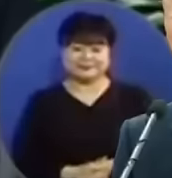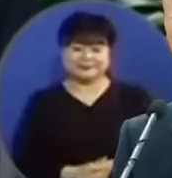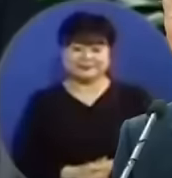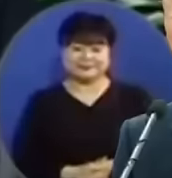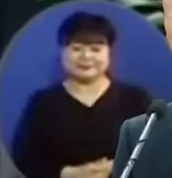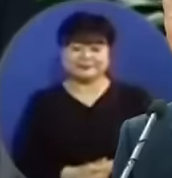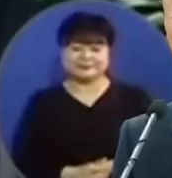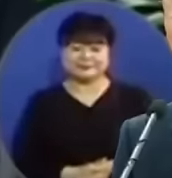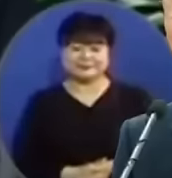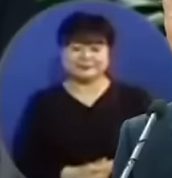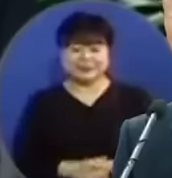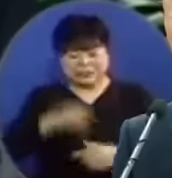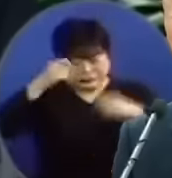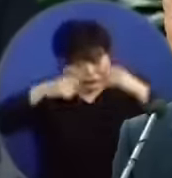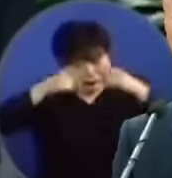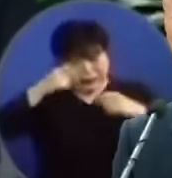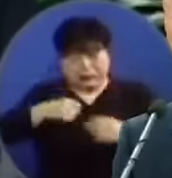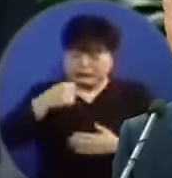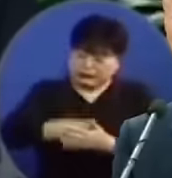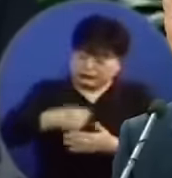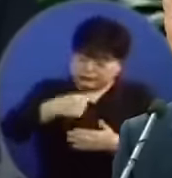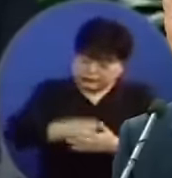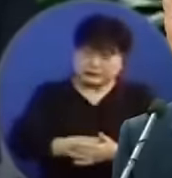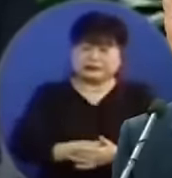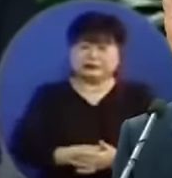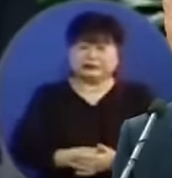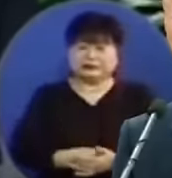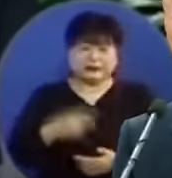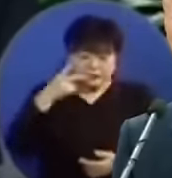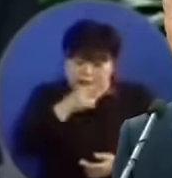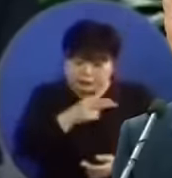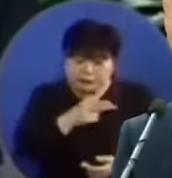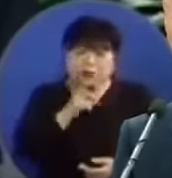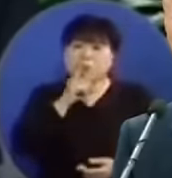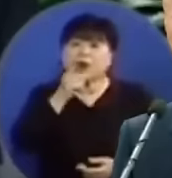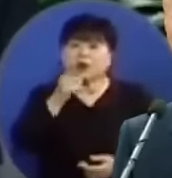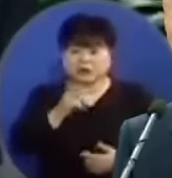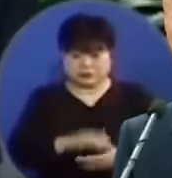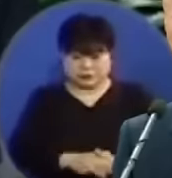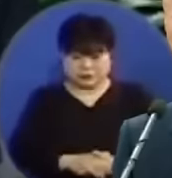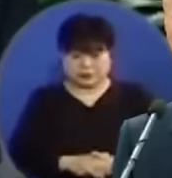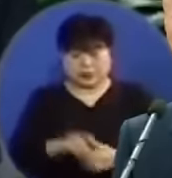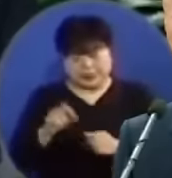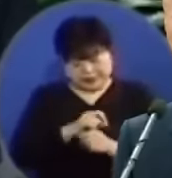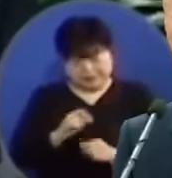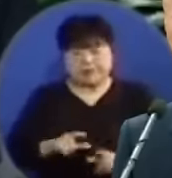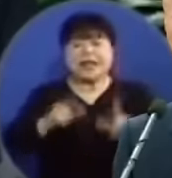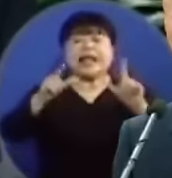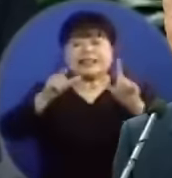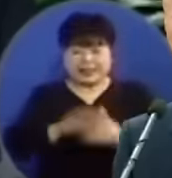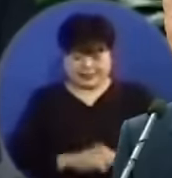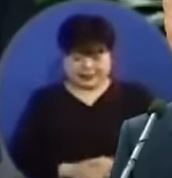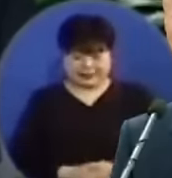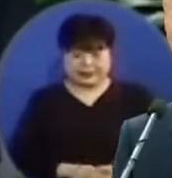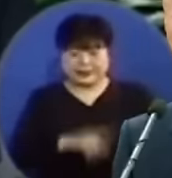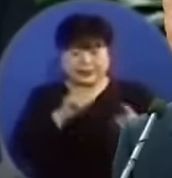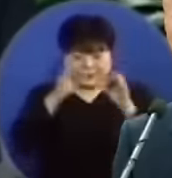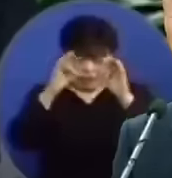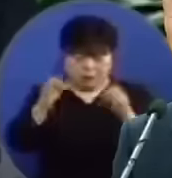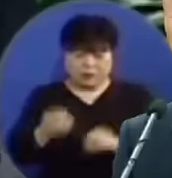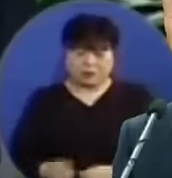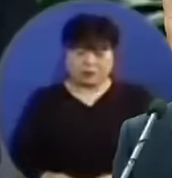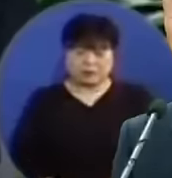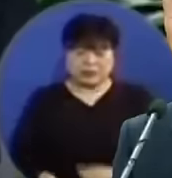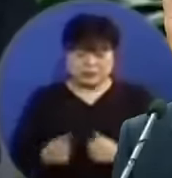성경에 슬퍼하고 탄식하고 금식하라고 했는데요, 그건 특별한 때 우리가 살면은 사망의